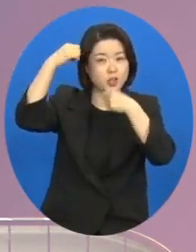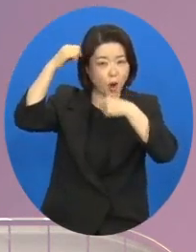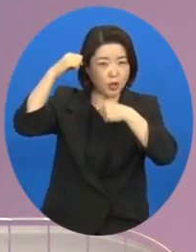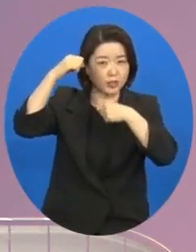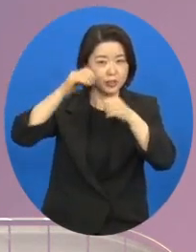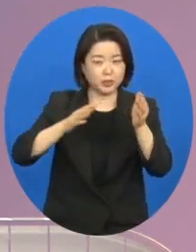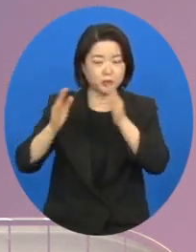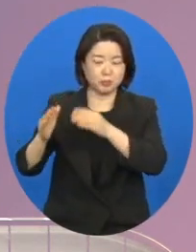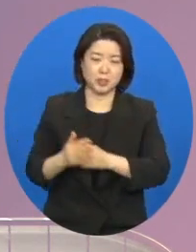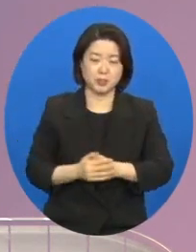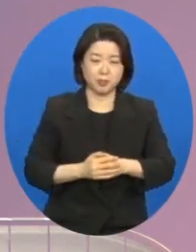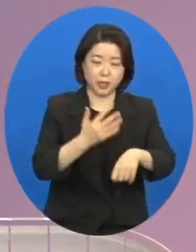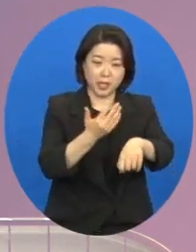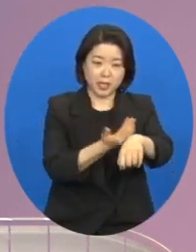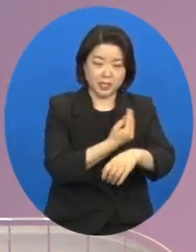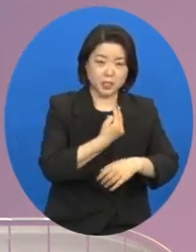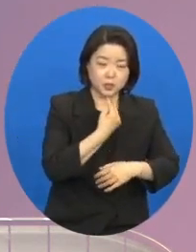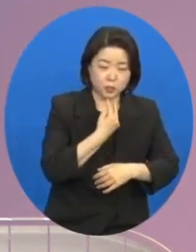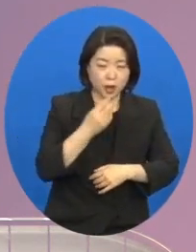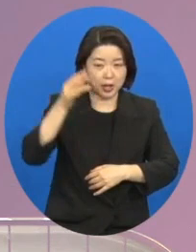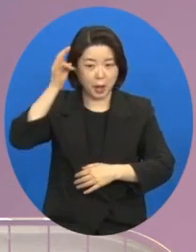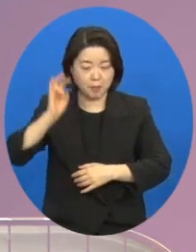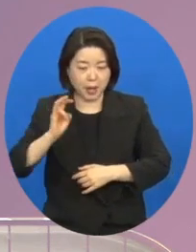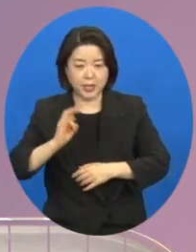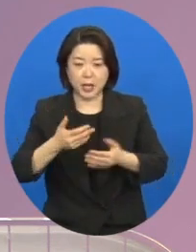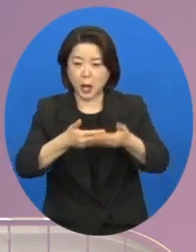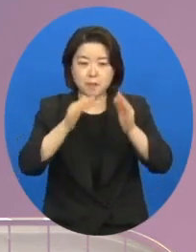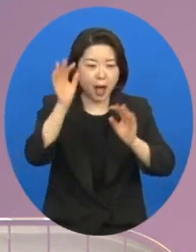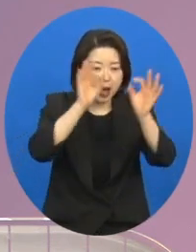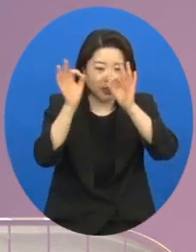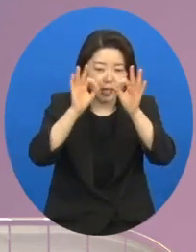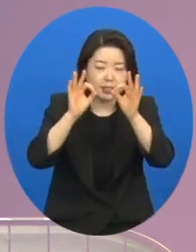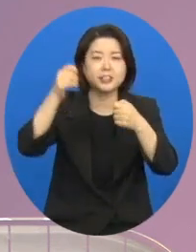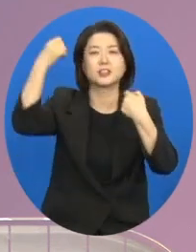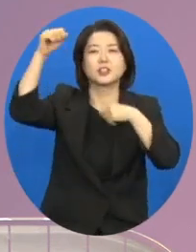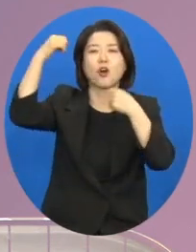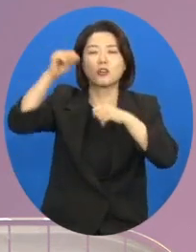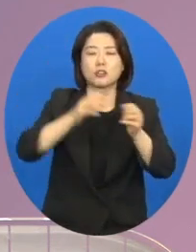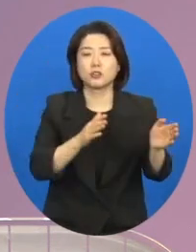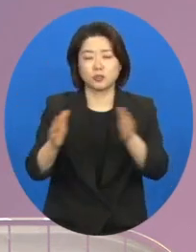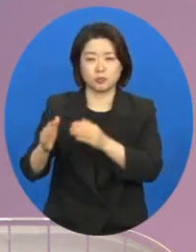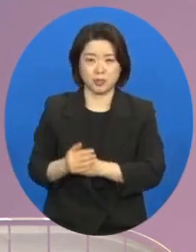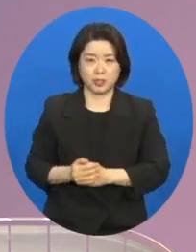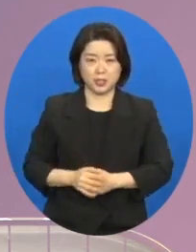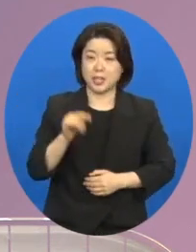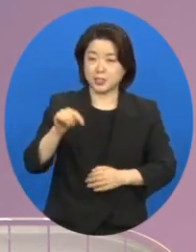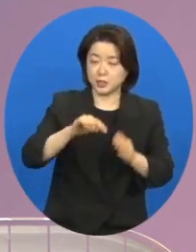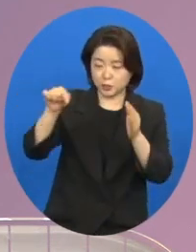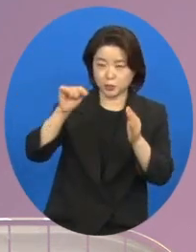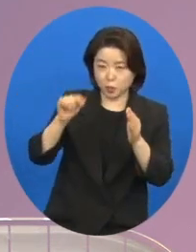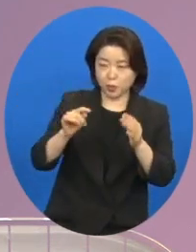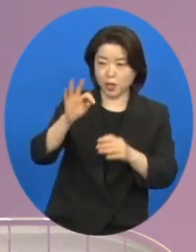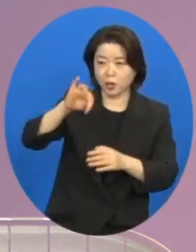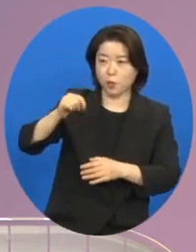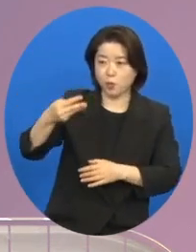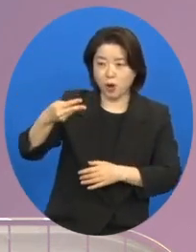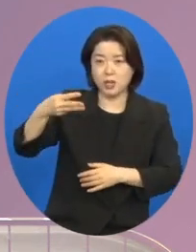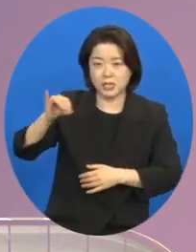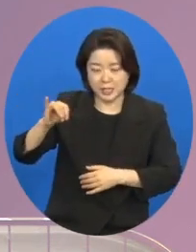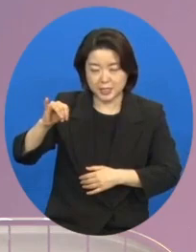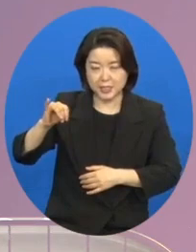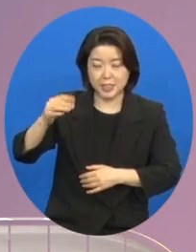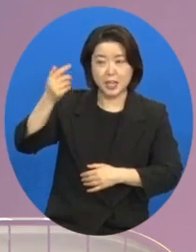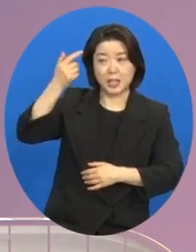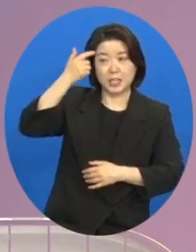이 방을 찾는 그 장면을 선곡으로 준비한 겁니다. 거기에 월리라고 하는 지적장애 학생이 있었어요. 근데